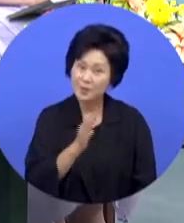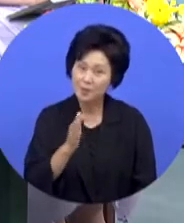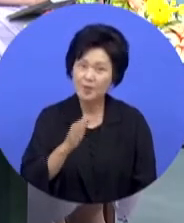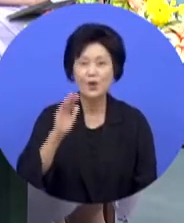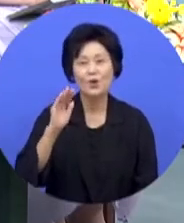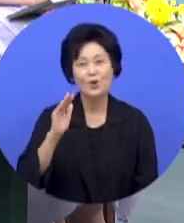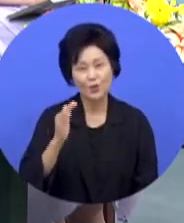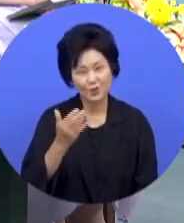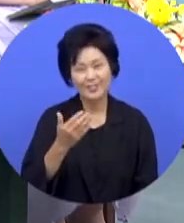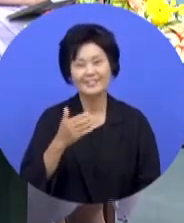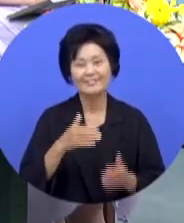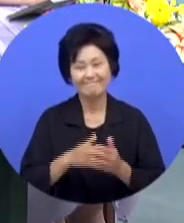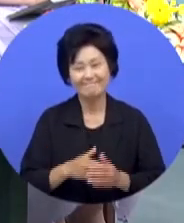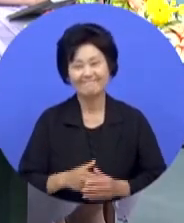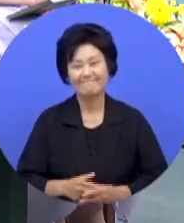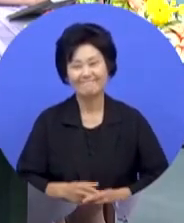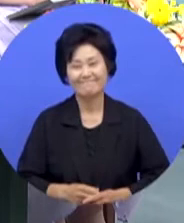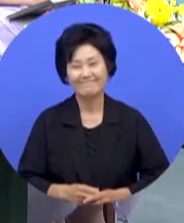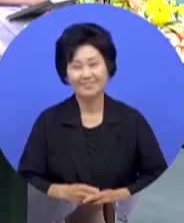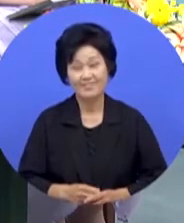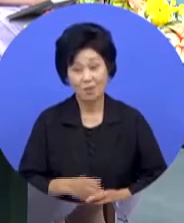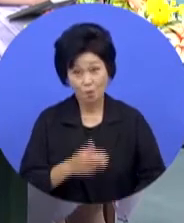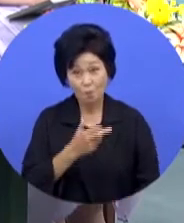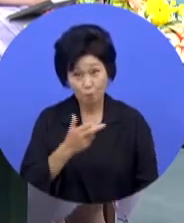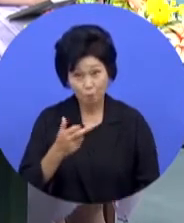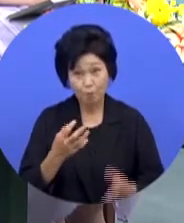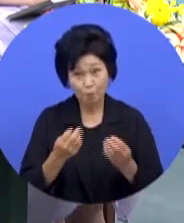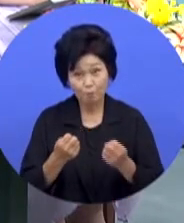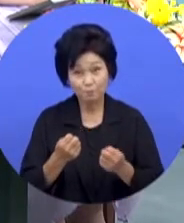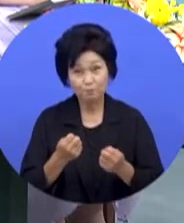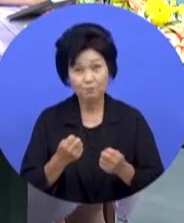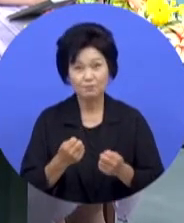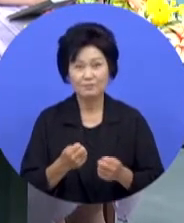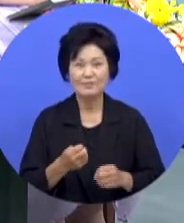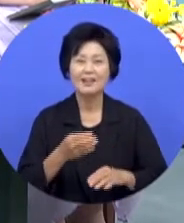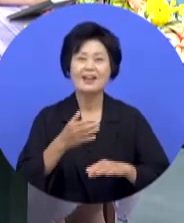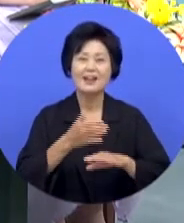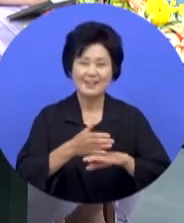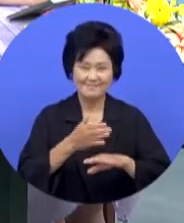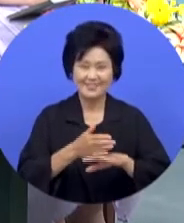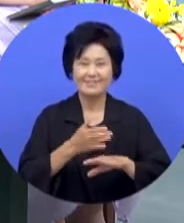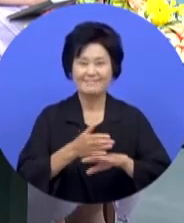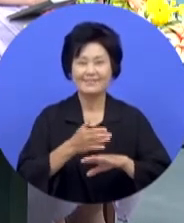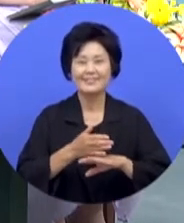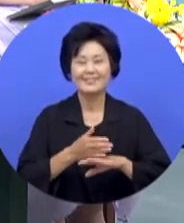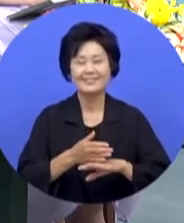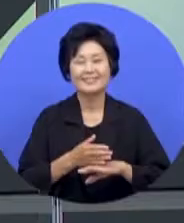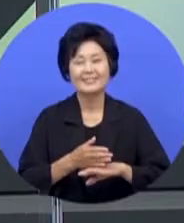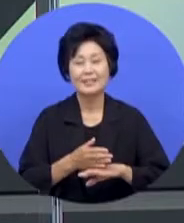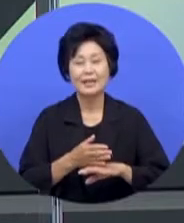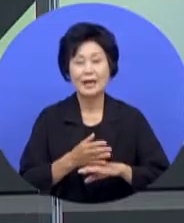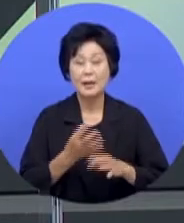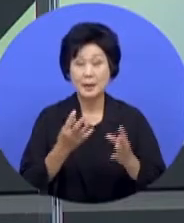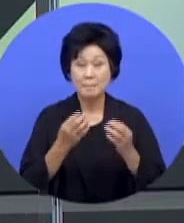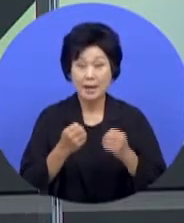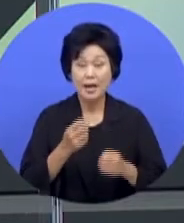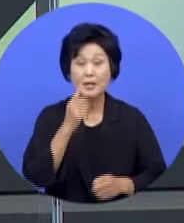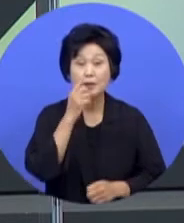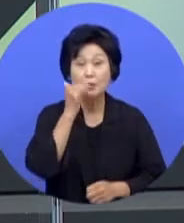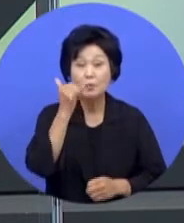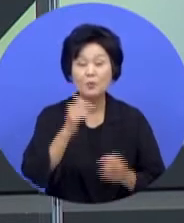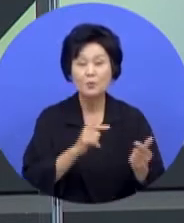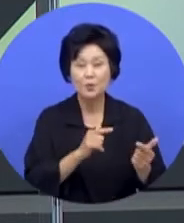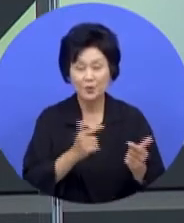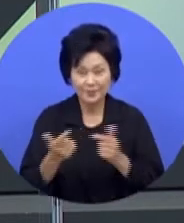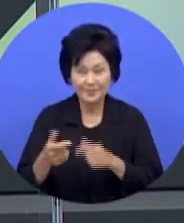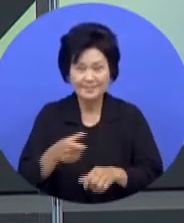차에 80여 명이면은 그죠? 네. 네. 네. 그래도 참 감사하게도 예예 네. 예. 네. 많은 학부모님들이 자발해서